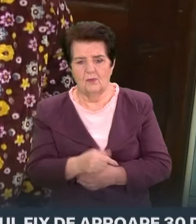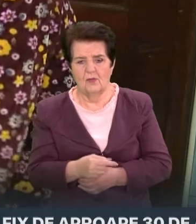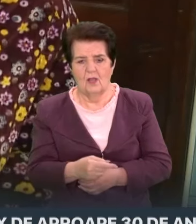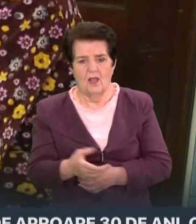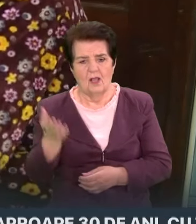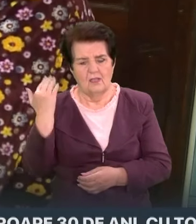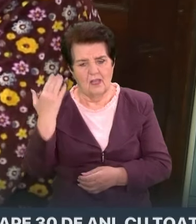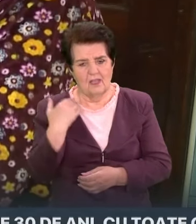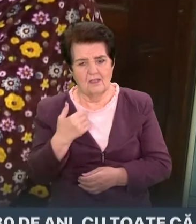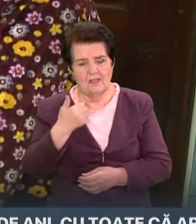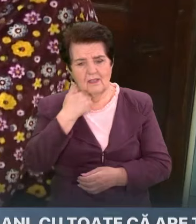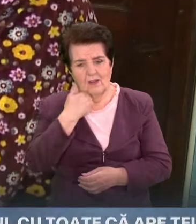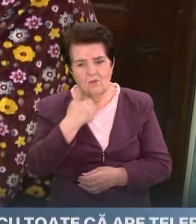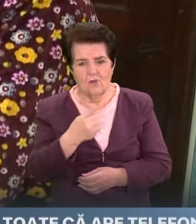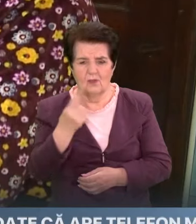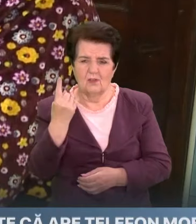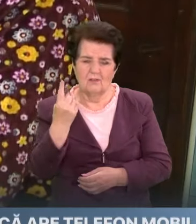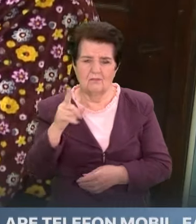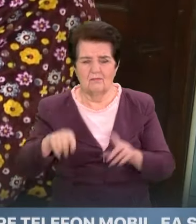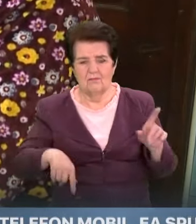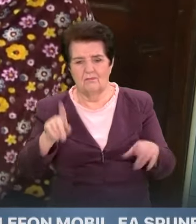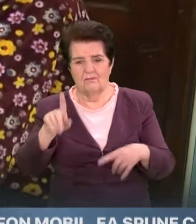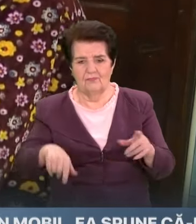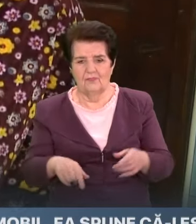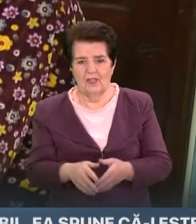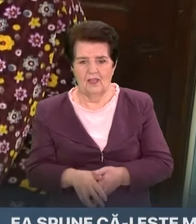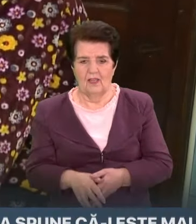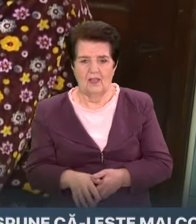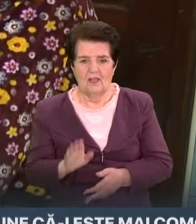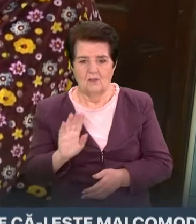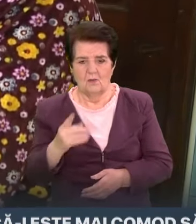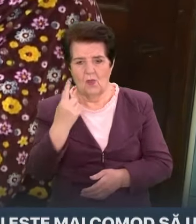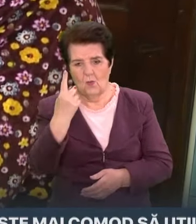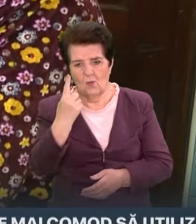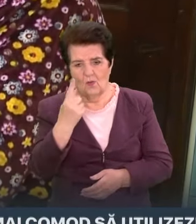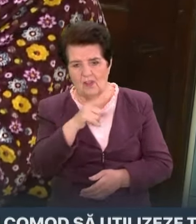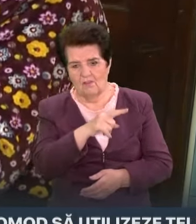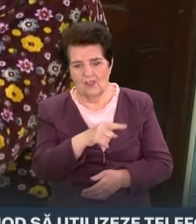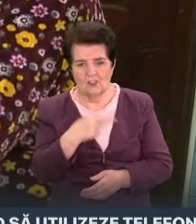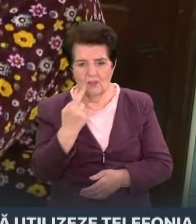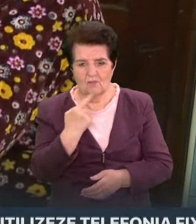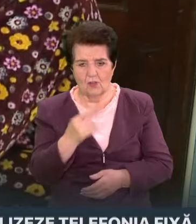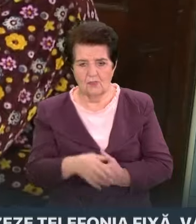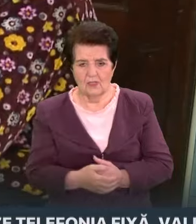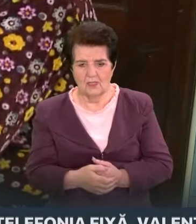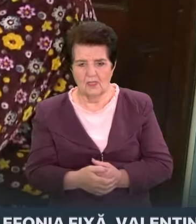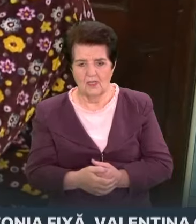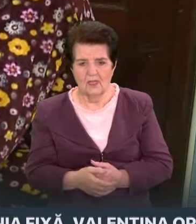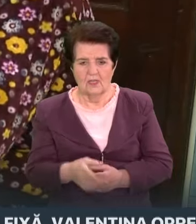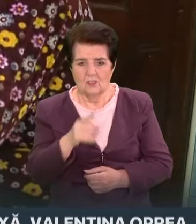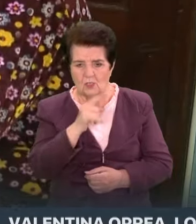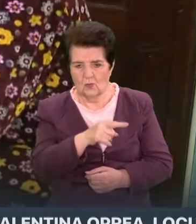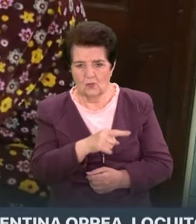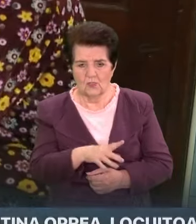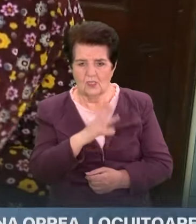prin sat. Și un om mai de la deal avea număr telefon și eu am vorbit și m-am cudâns